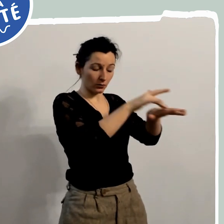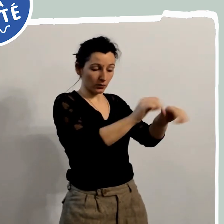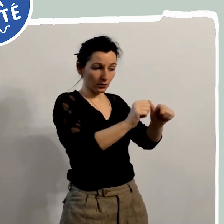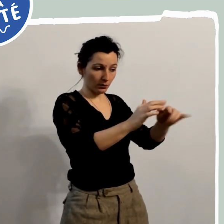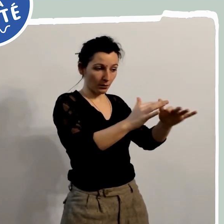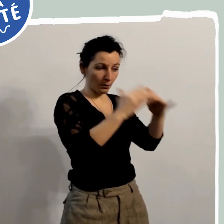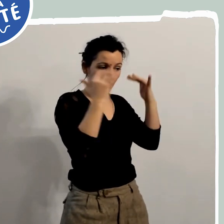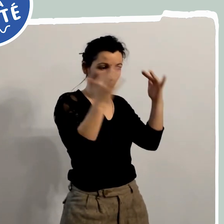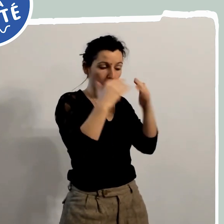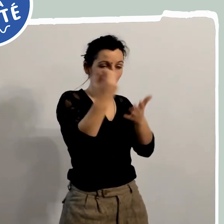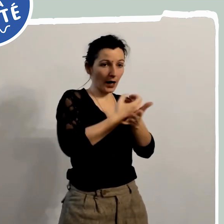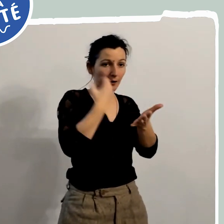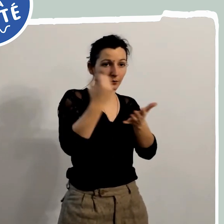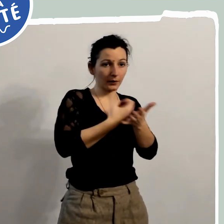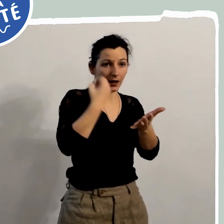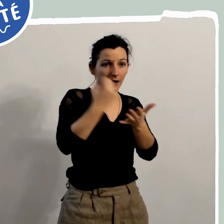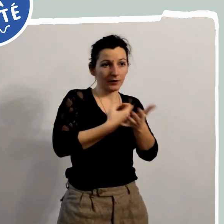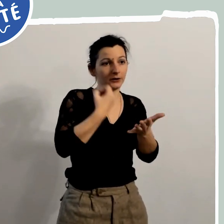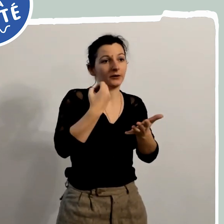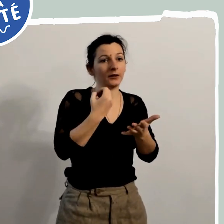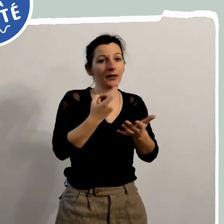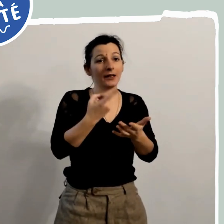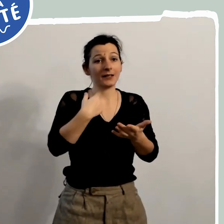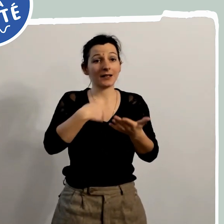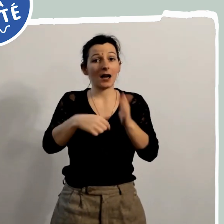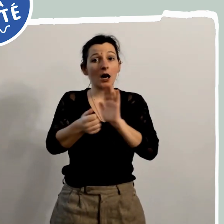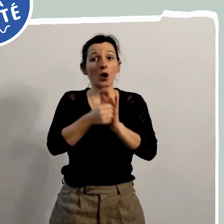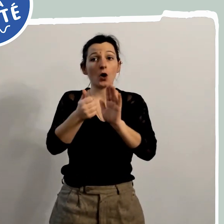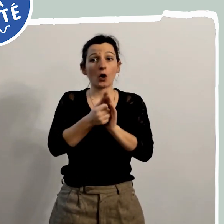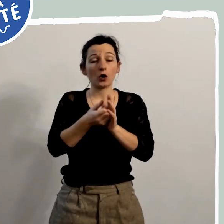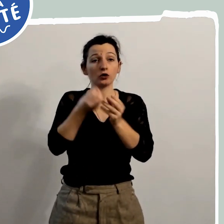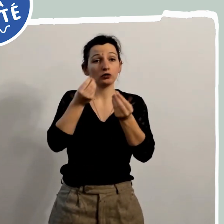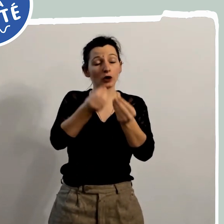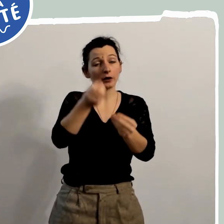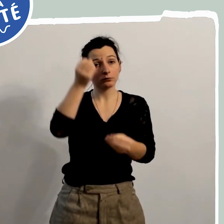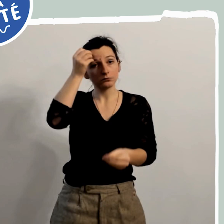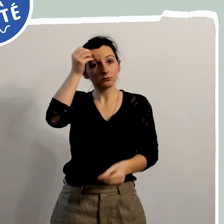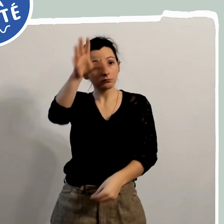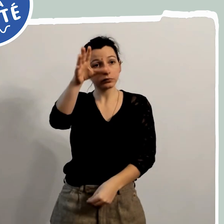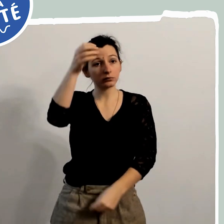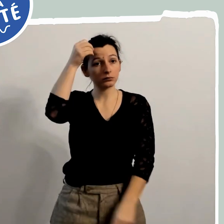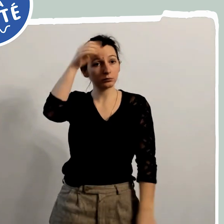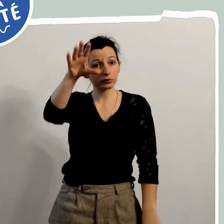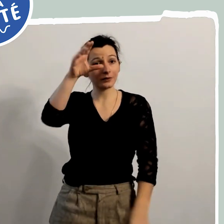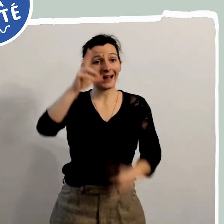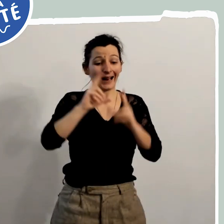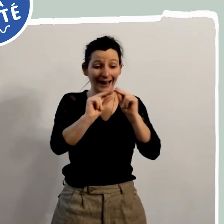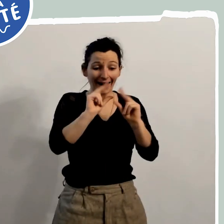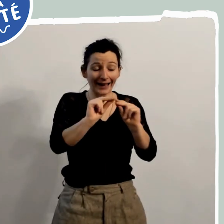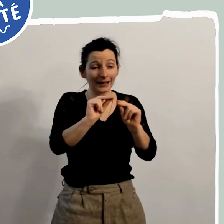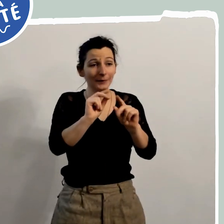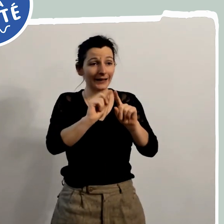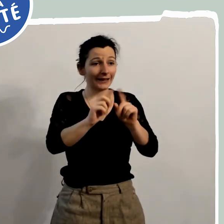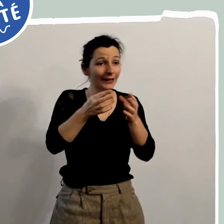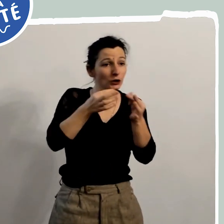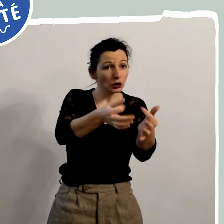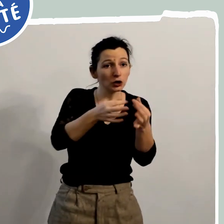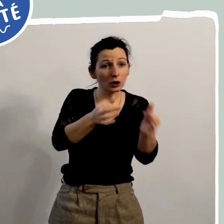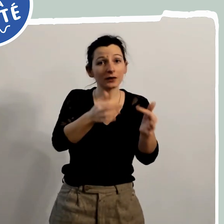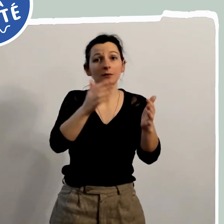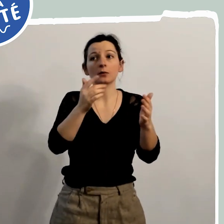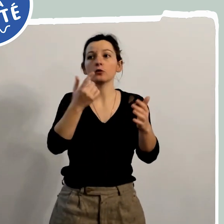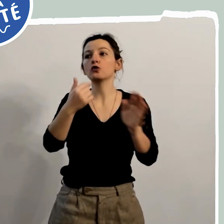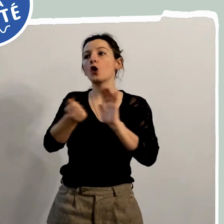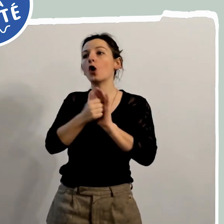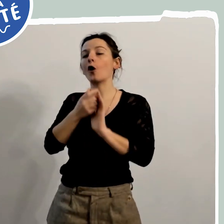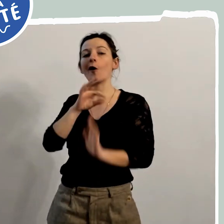C'est notre objectif. Nous, on est un petit peu des sentinelles aussi, des lanteurs. On explique les informations. Il n'y a pas de conflit d'intérêt.